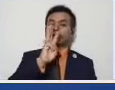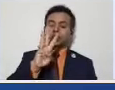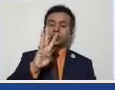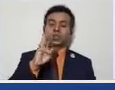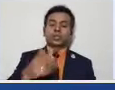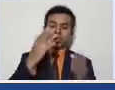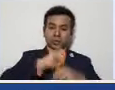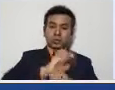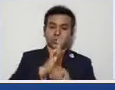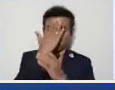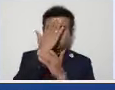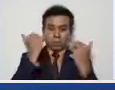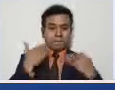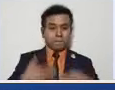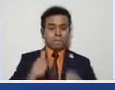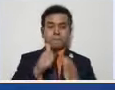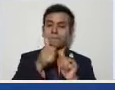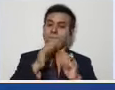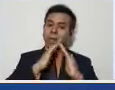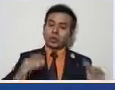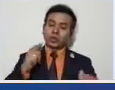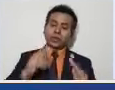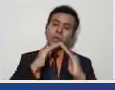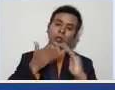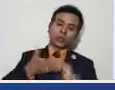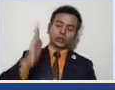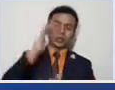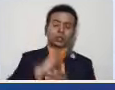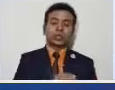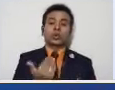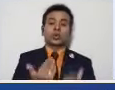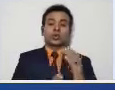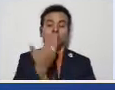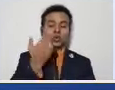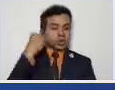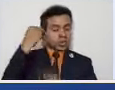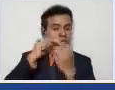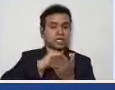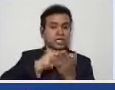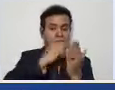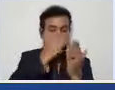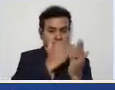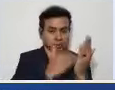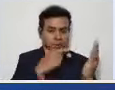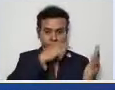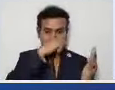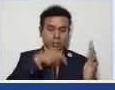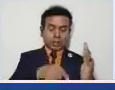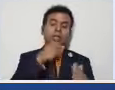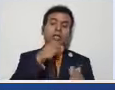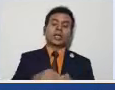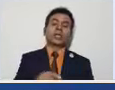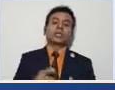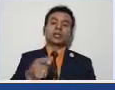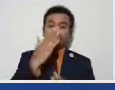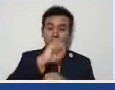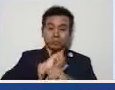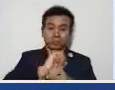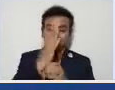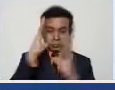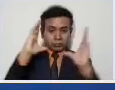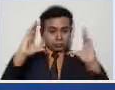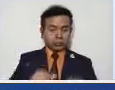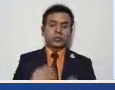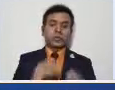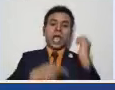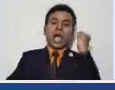তাহলে আমরা 1063 জন সুস্থ হয়ে ছাড়া পেয়েছে এবং নতুন যে ক্লিনিক্যাল ম্যানেজমেন্ট কমিটি রোগীর সুস্থতার যে ক্রাইটেরিয়া